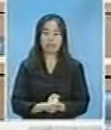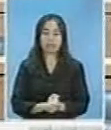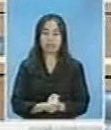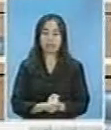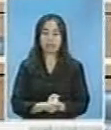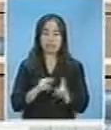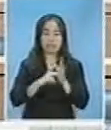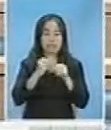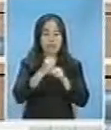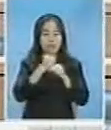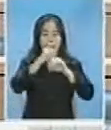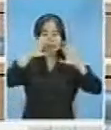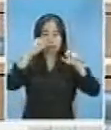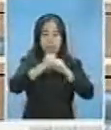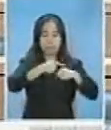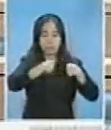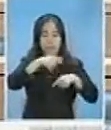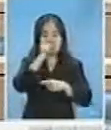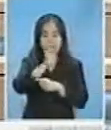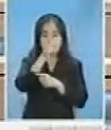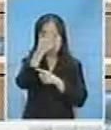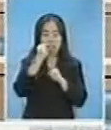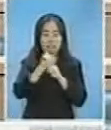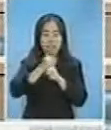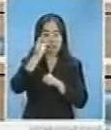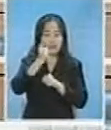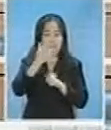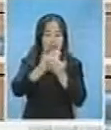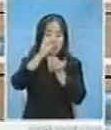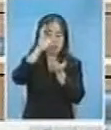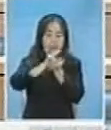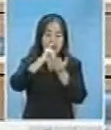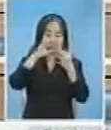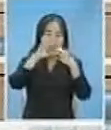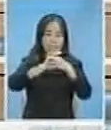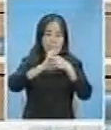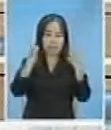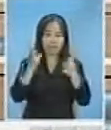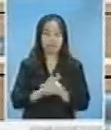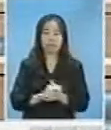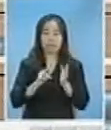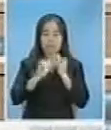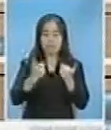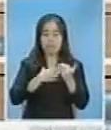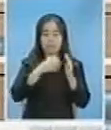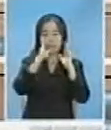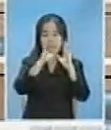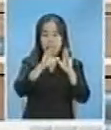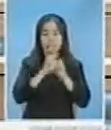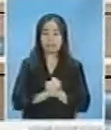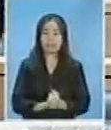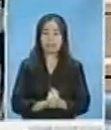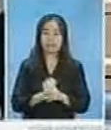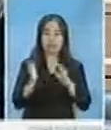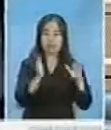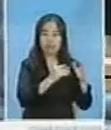ไม่จริงจังนะครับนโยบายที่ทำมาเรื่องงบประมาณไม่สอดคล้องกันเลยครับดังนั้นยังฝากเรื่องนี้ด้วยนะครับตรงนี้นะครับอย่